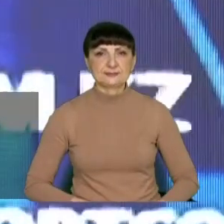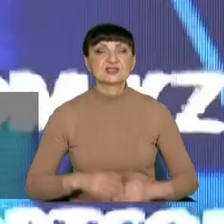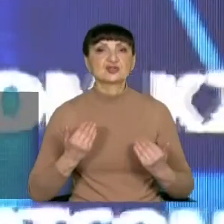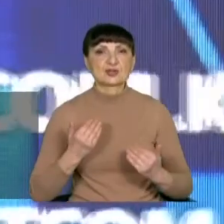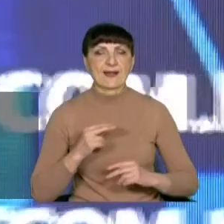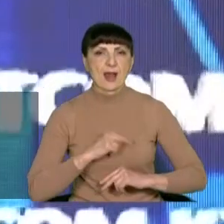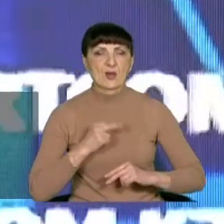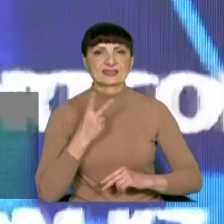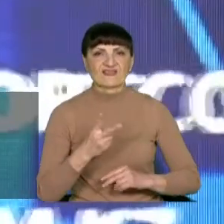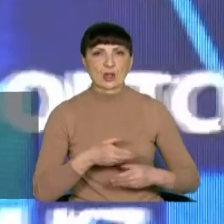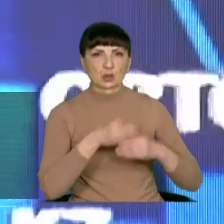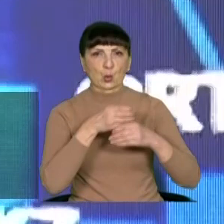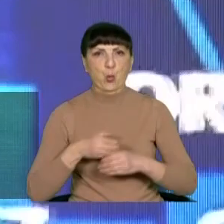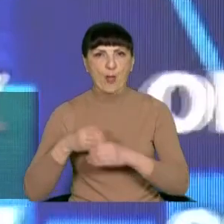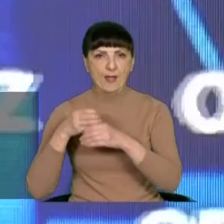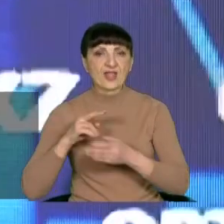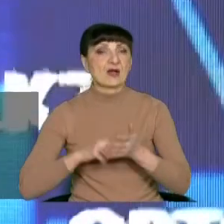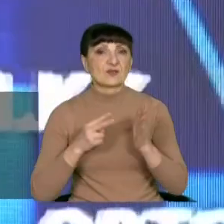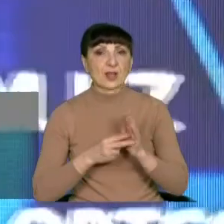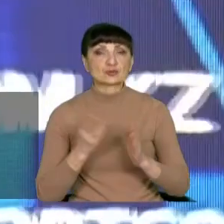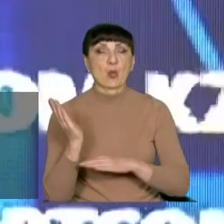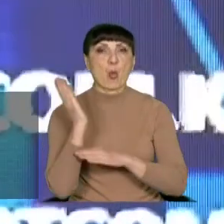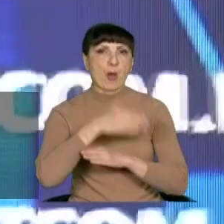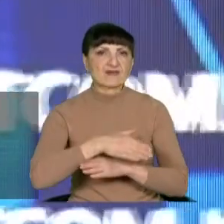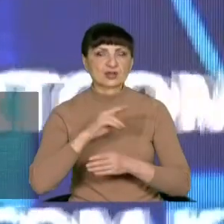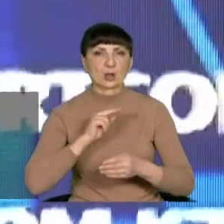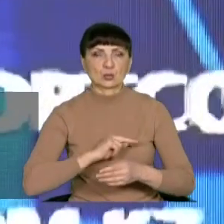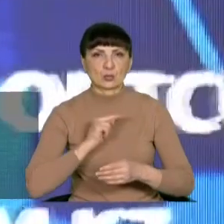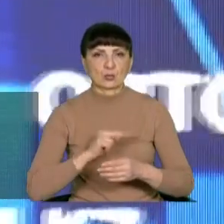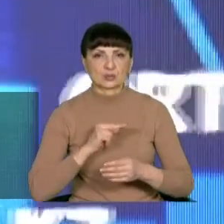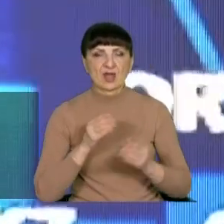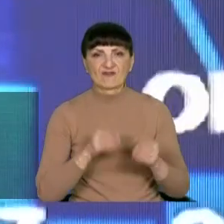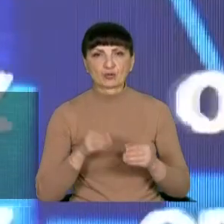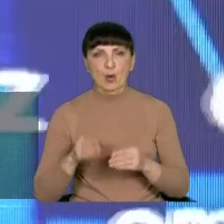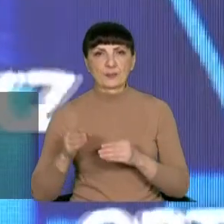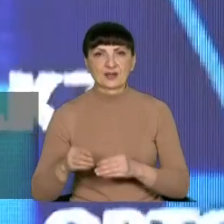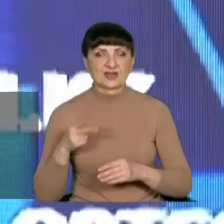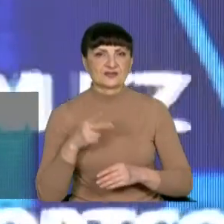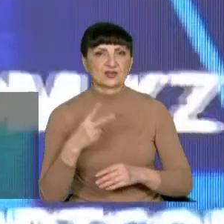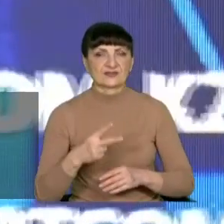Сейчас работают две трубы. В планах не было, что упавшая труба будет функционировать в отопительном сезоне